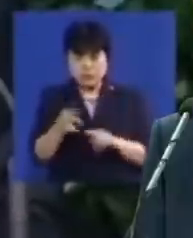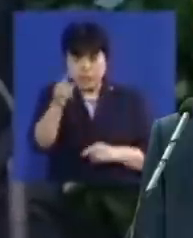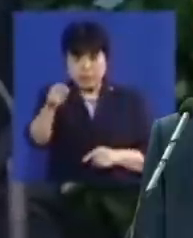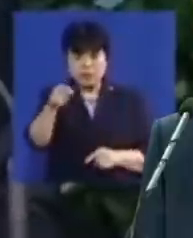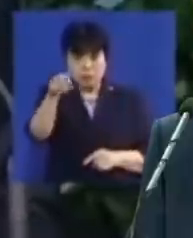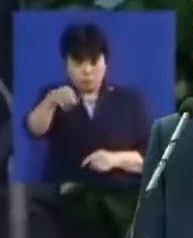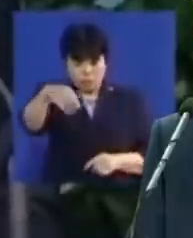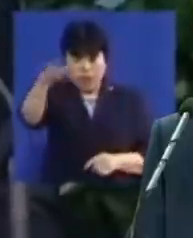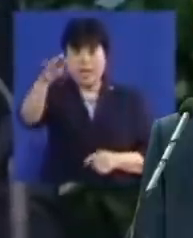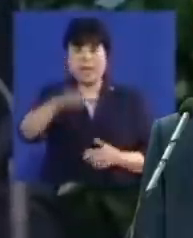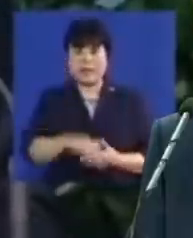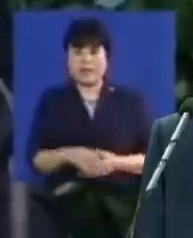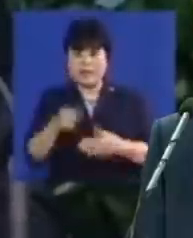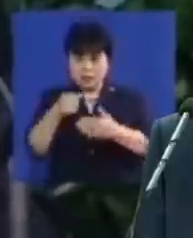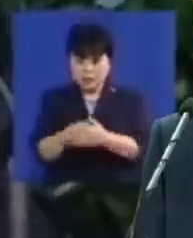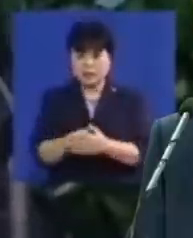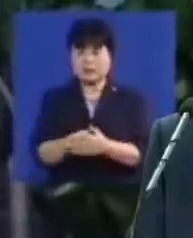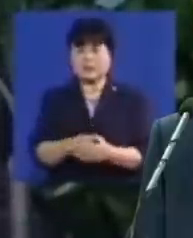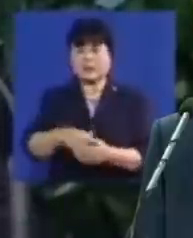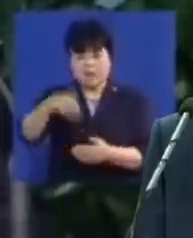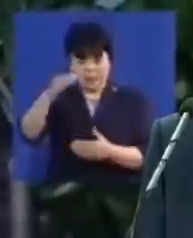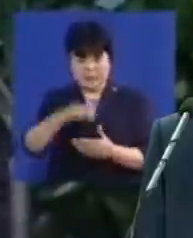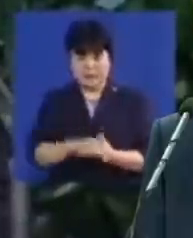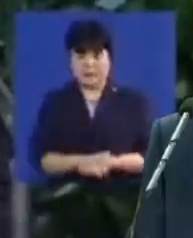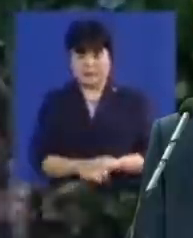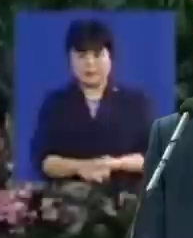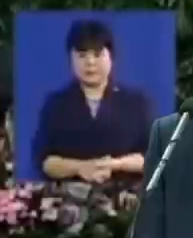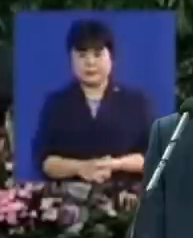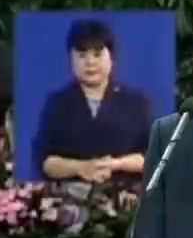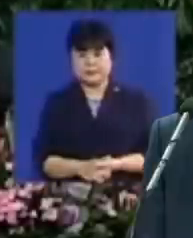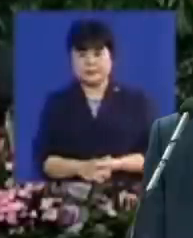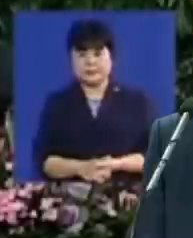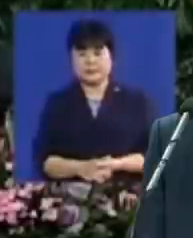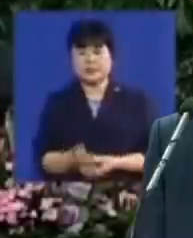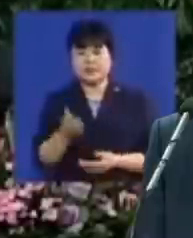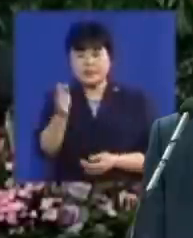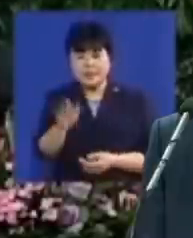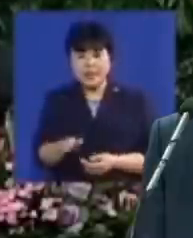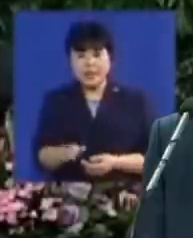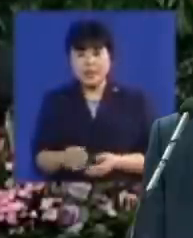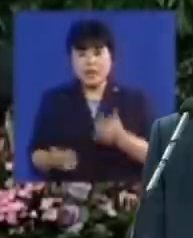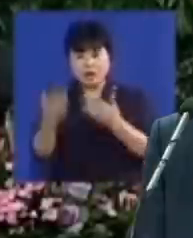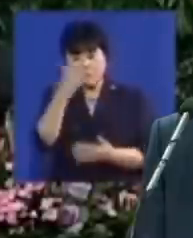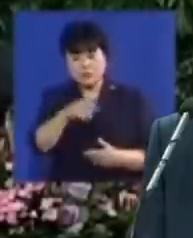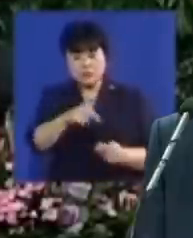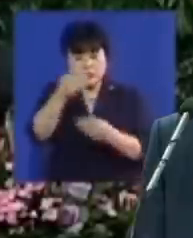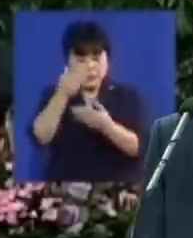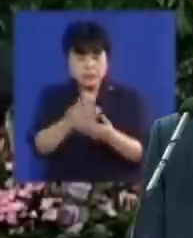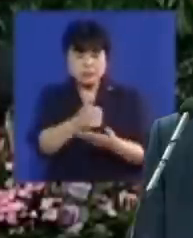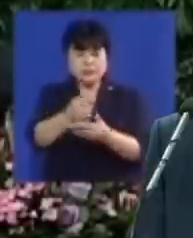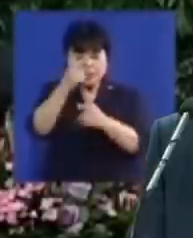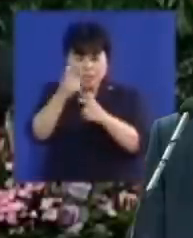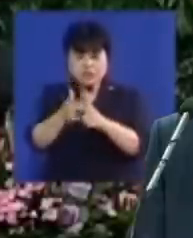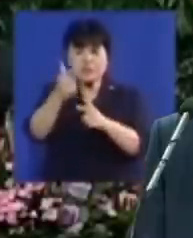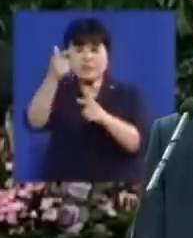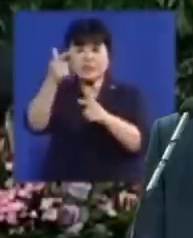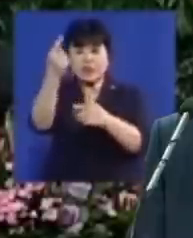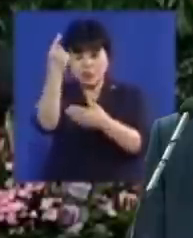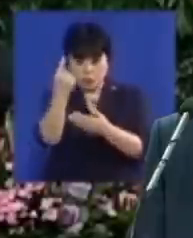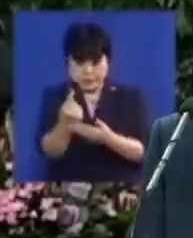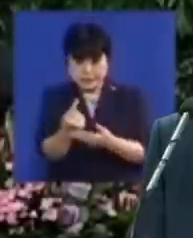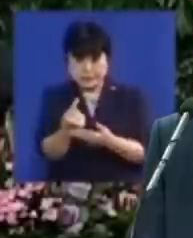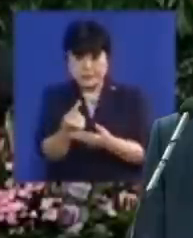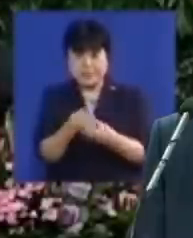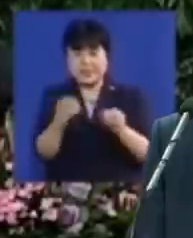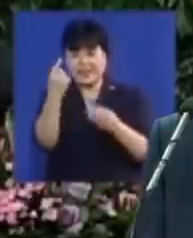중에 한 곳을 선택해야 되는 것입니다. 그런데 우리를 불구덩이에서 건지려고 예수님이